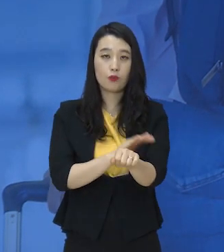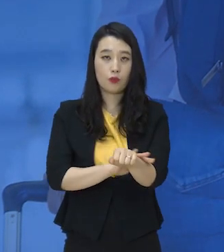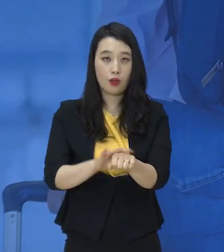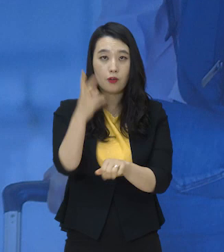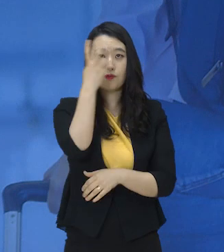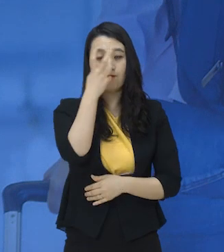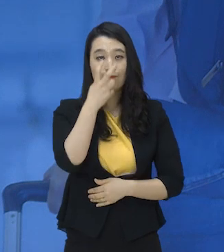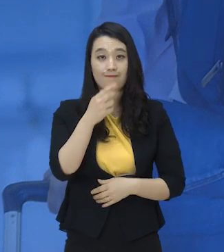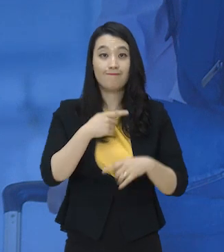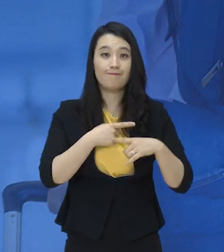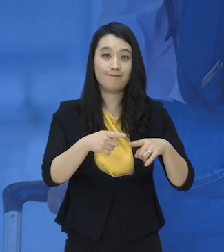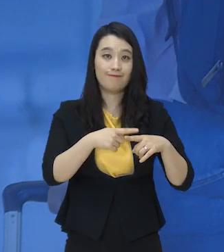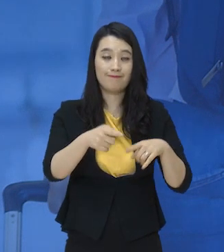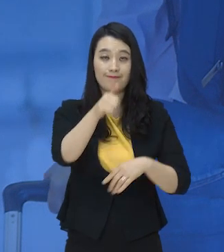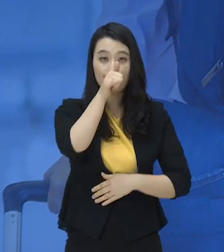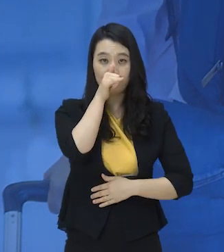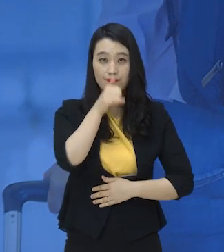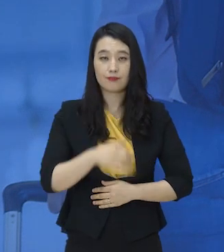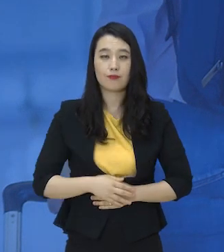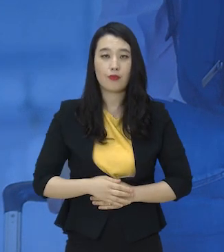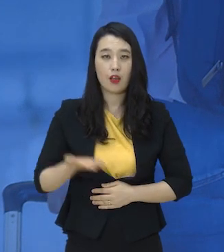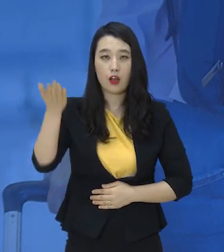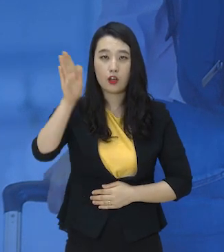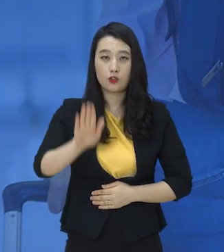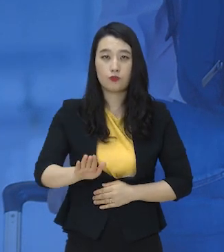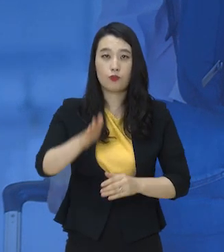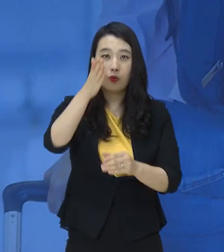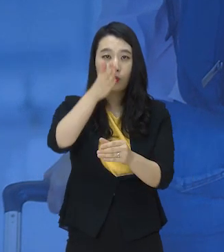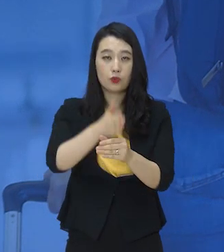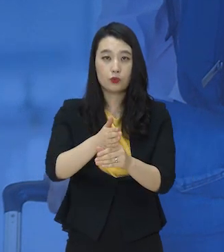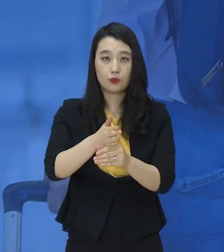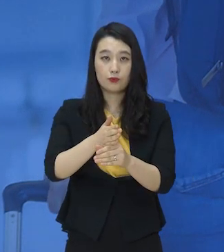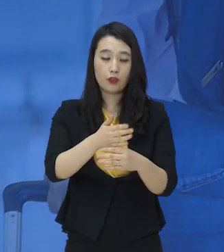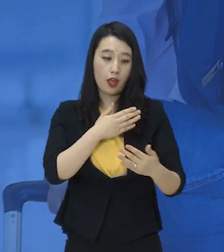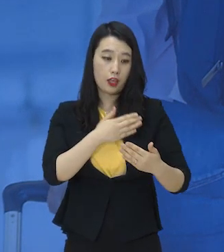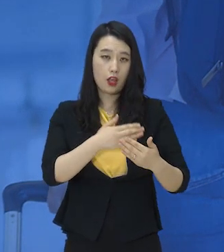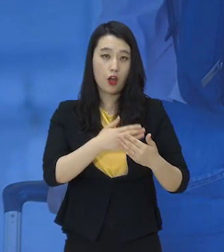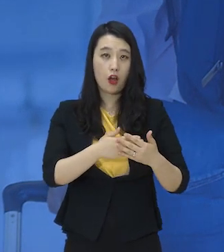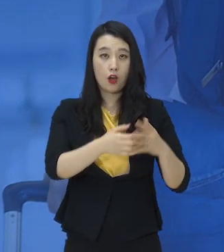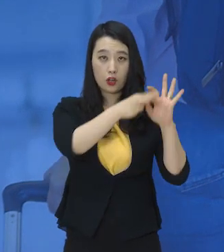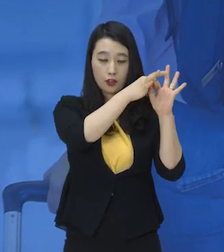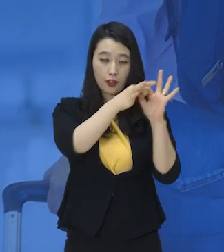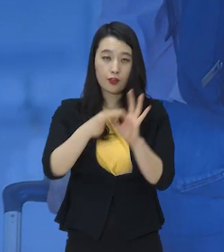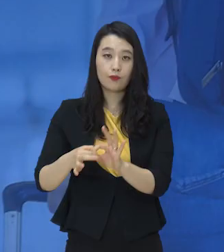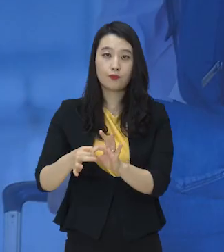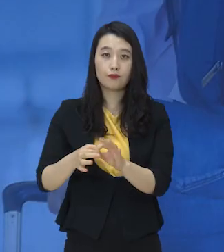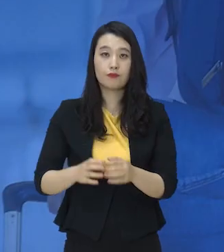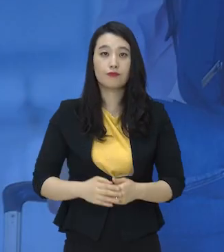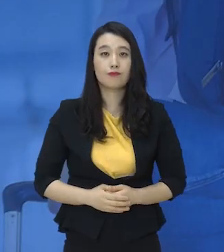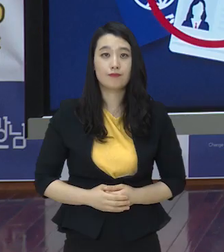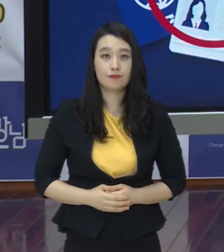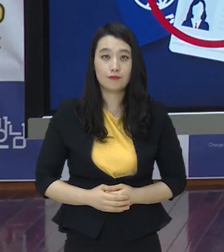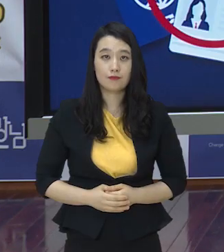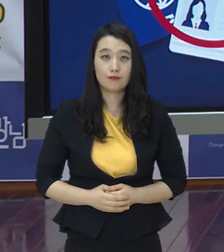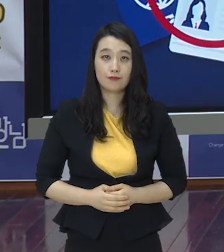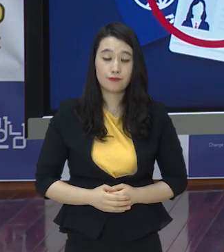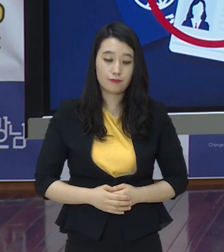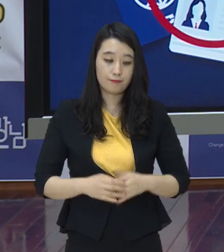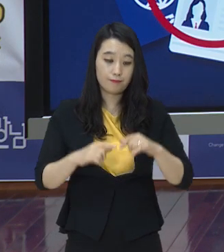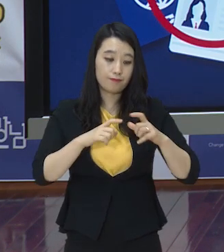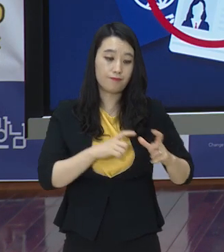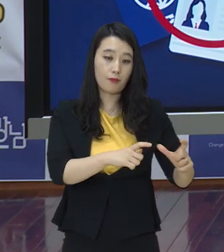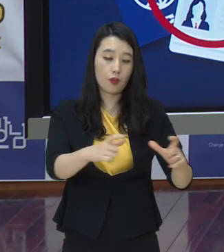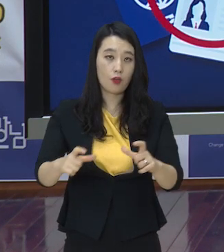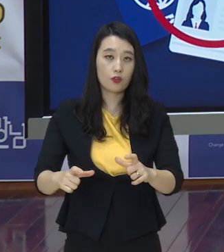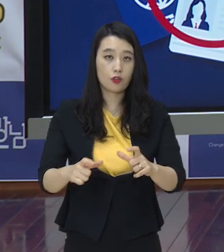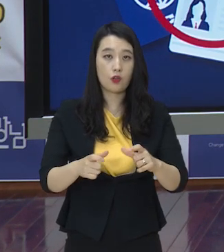있다고 평가했습니다. 그러나 이런 때일수록 긴장의 끈을 놓지 말아야 합니다. 지역사회 감염을